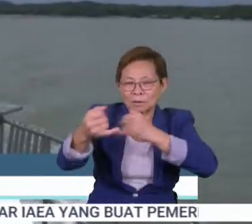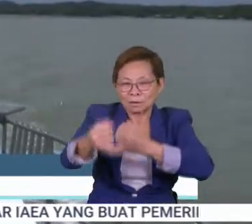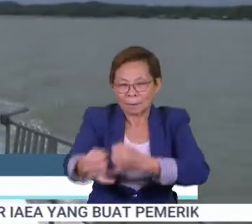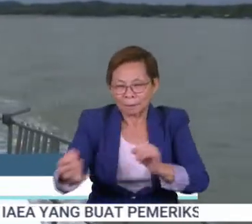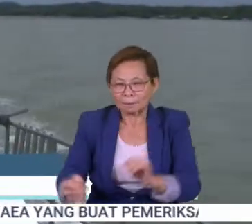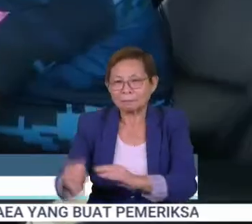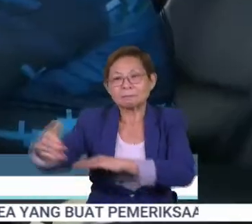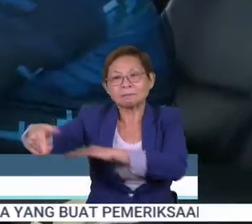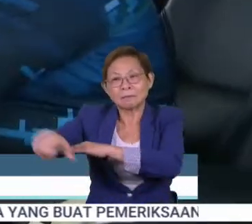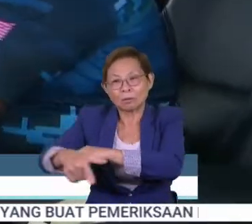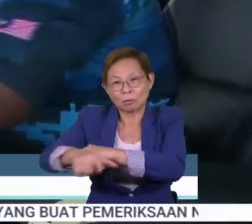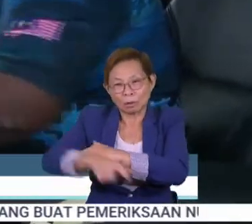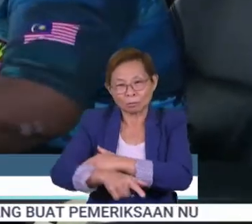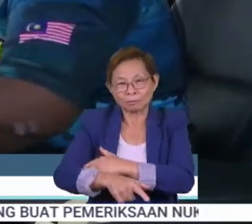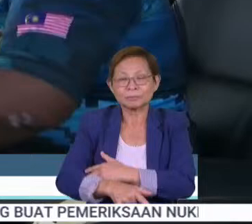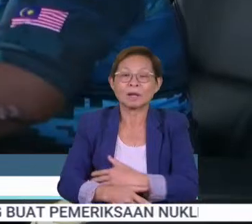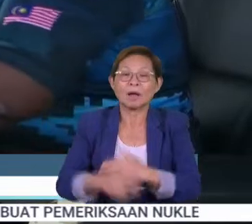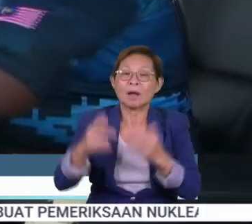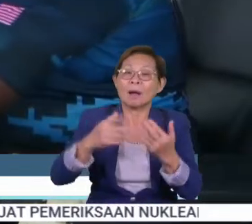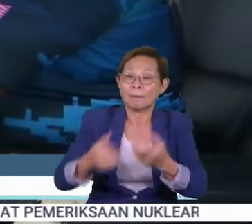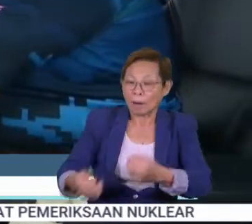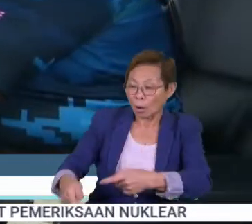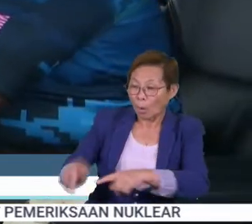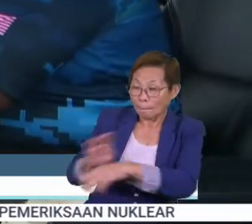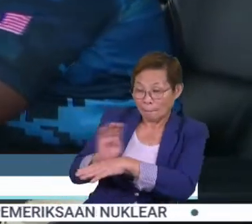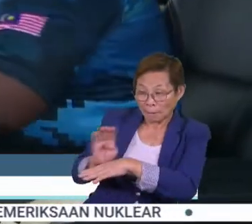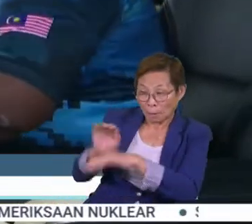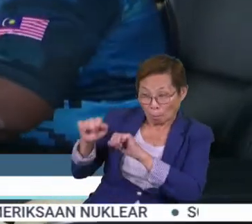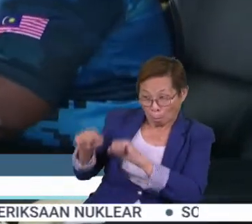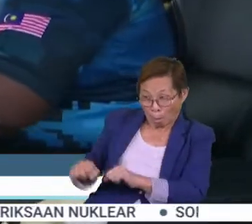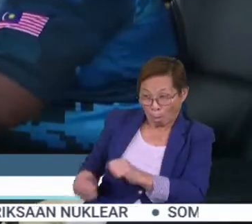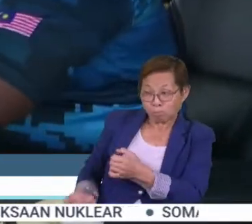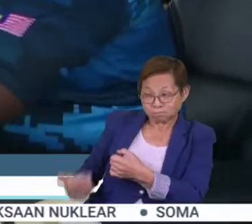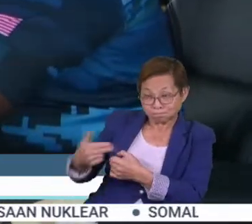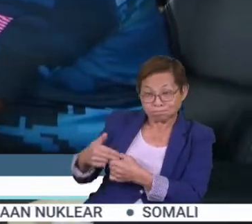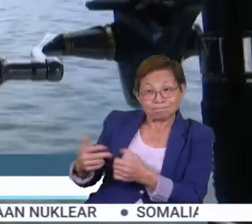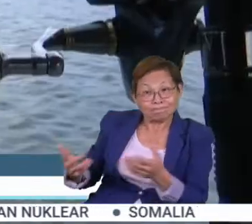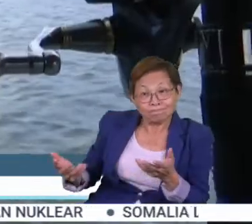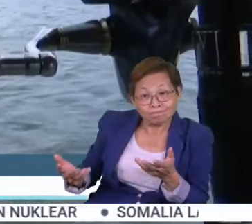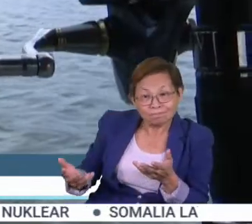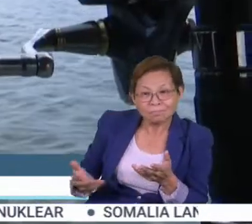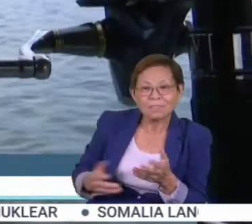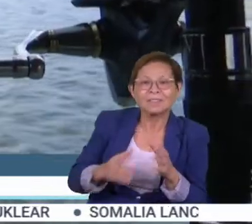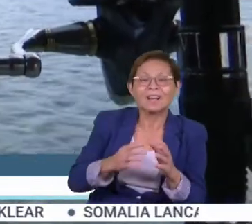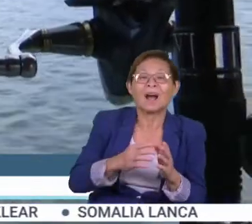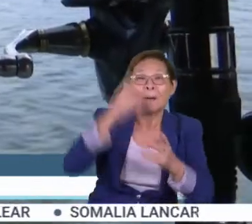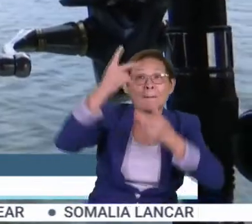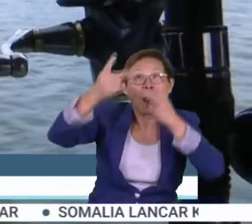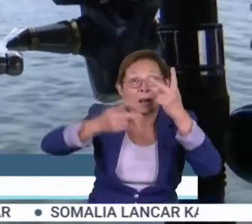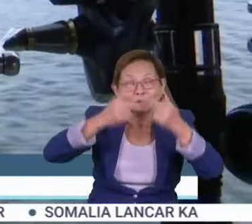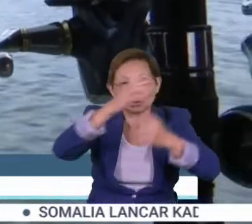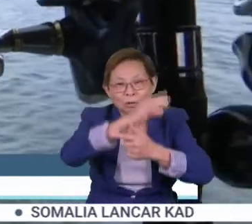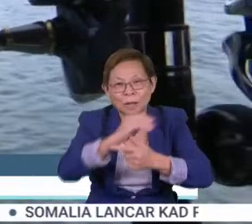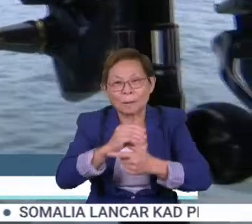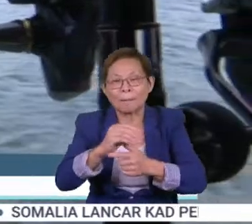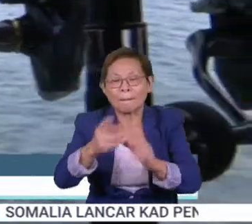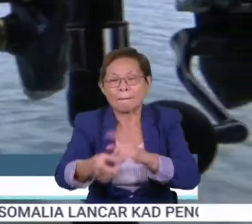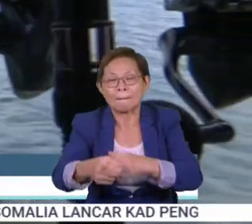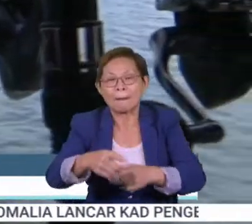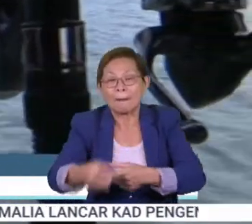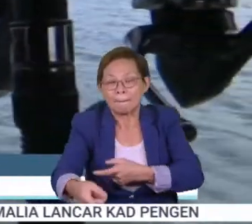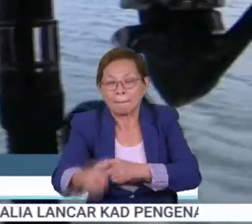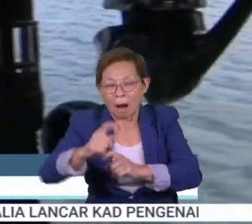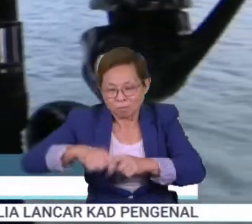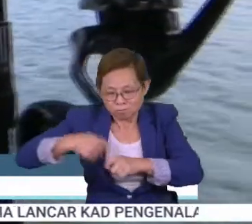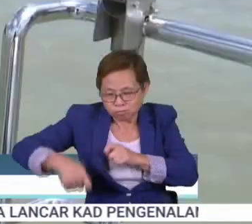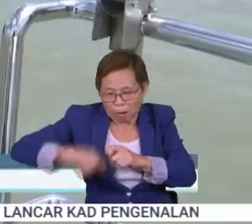Jabatan Laut. Antara peluang perniagaan yang boleh diceburi ialah pakej pelancongan dan memancing